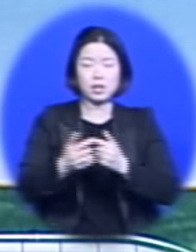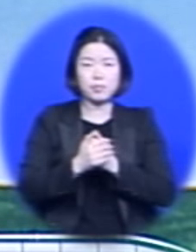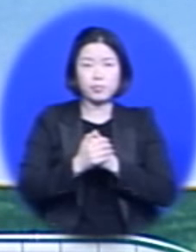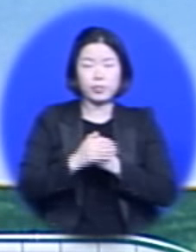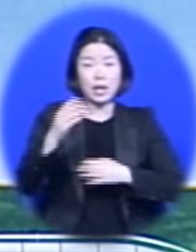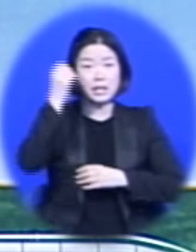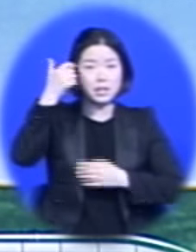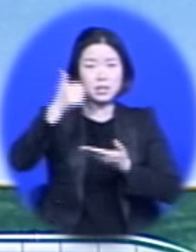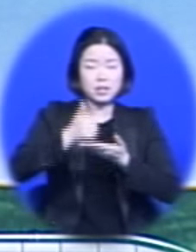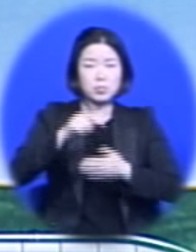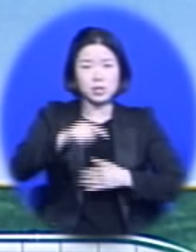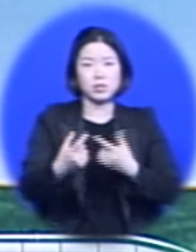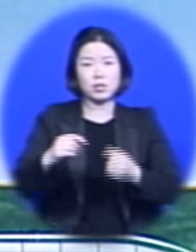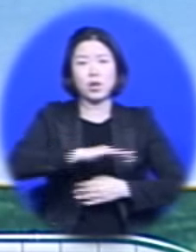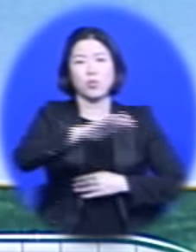성령님은 이렇게 우리를 도와주시는